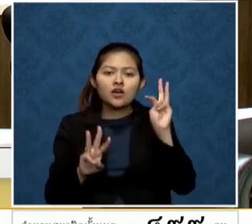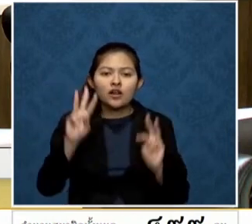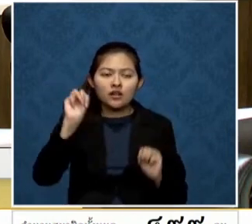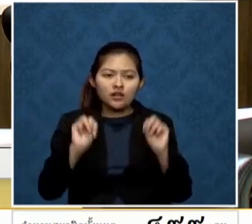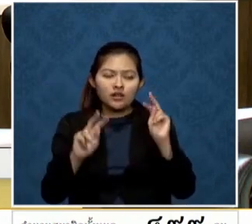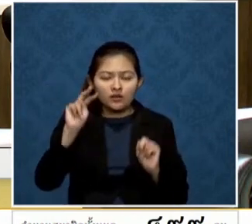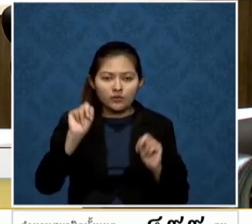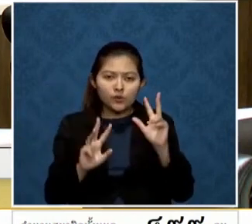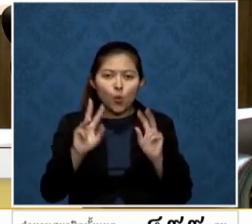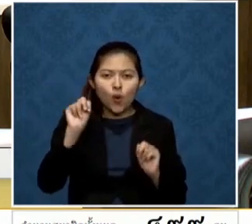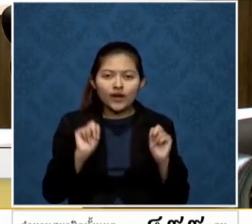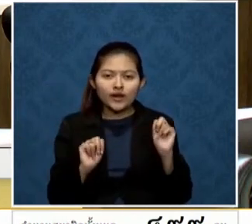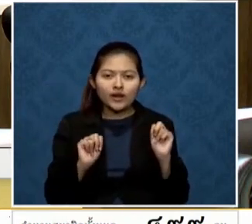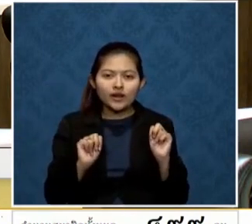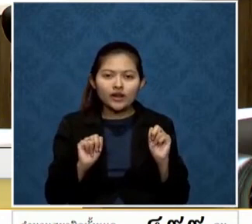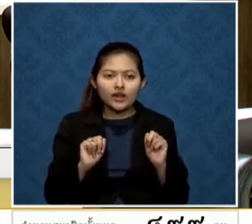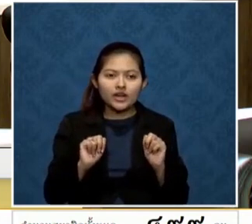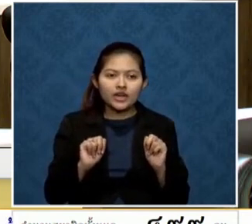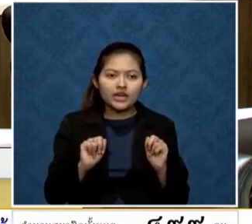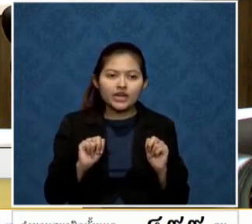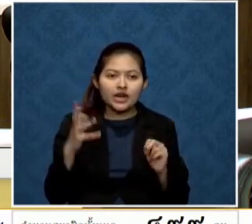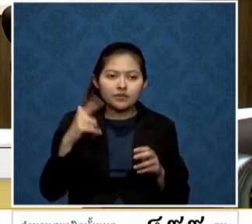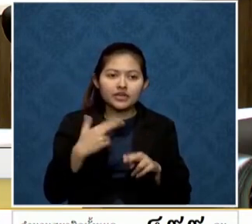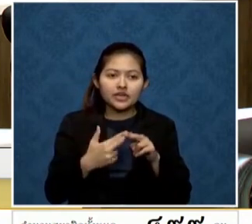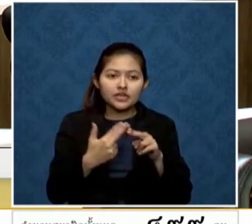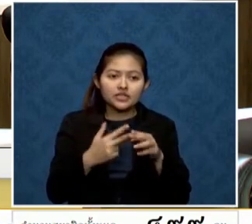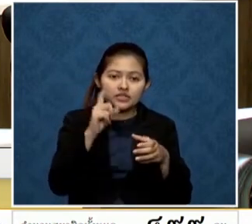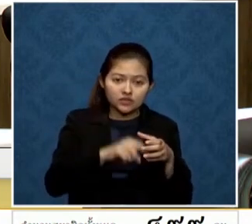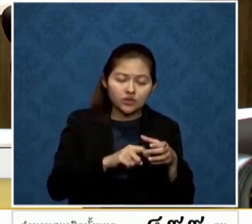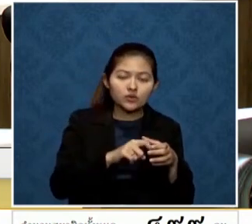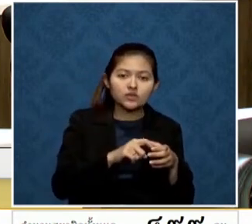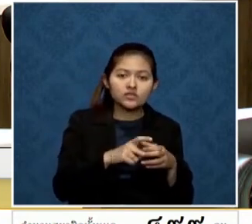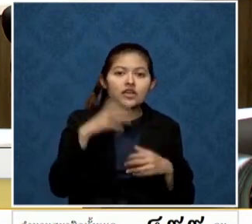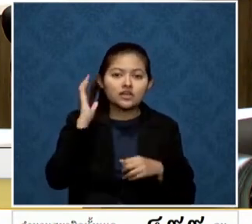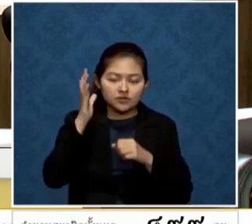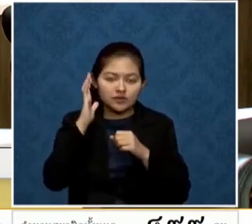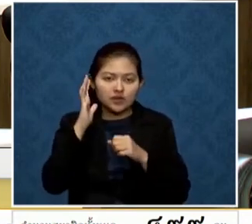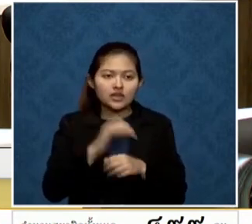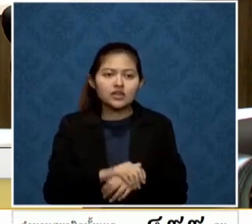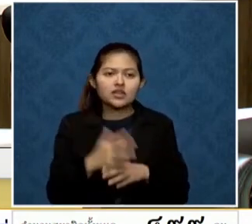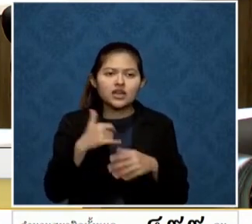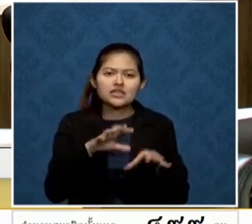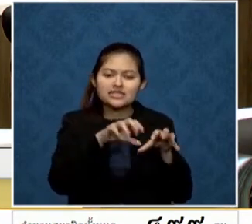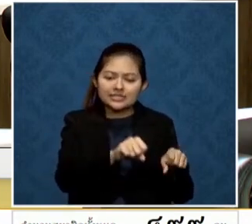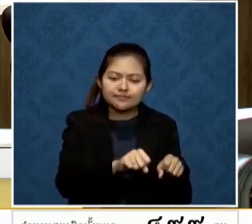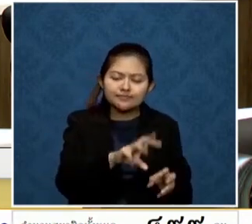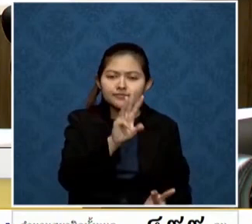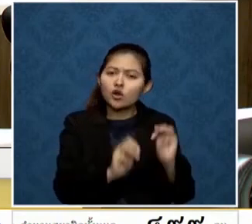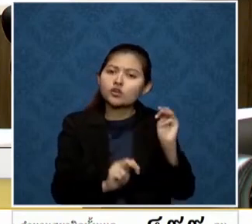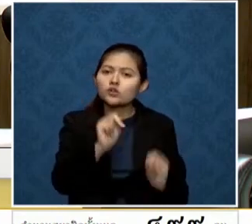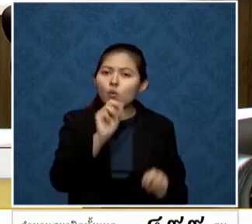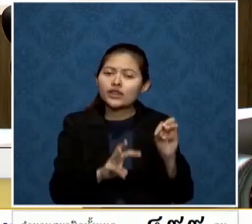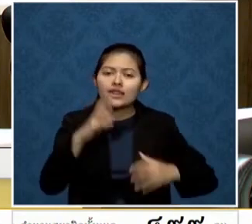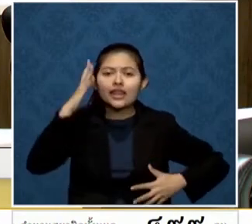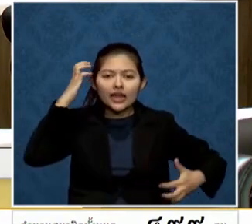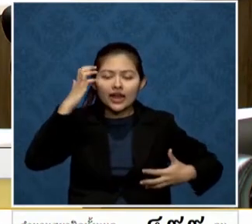สมาชิกผมที่จากทางนครสวรรค์ด้านนู้นเหมือนกันเมื่อกี้เห็นจะไปลงชื่อหน้าจะอภิปรายด้วยเช่นกันนะครับจับลิงที่นครสวรรค์ครับท่าน